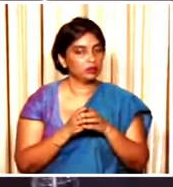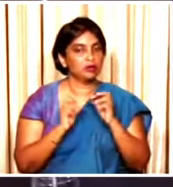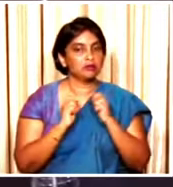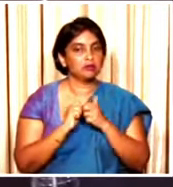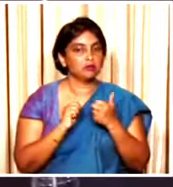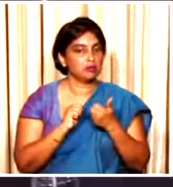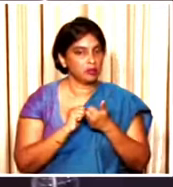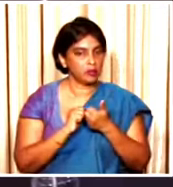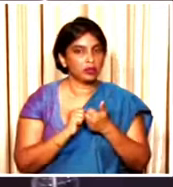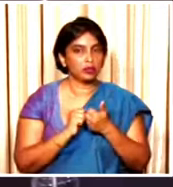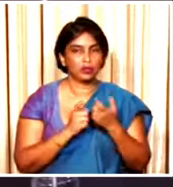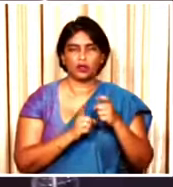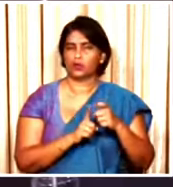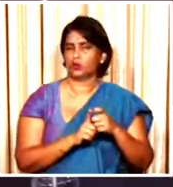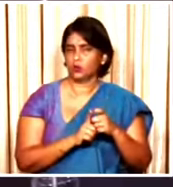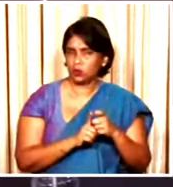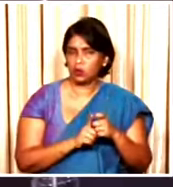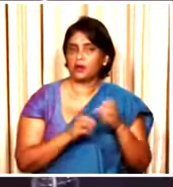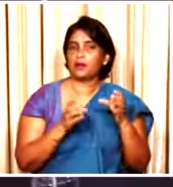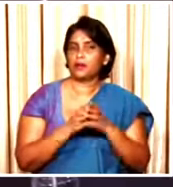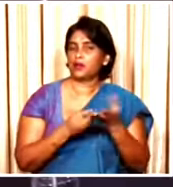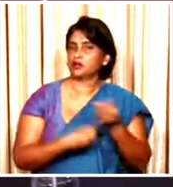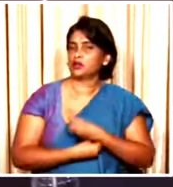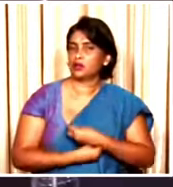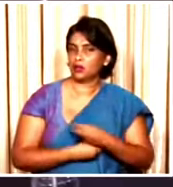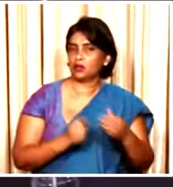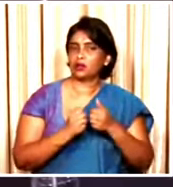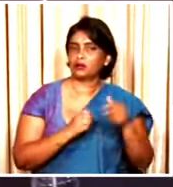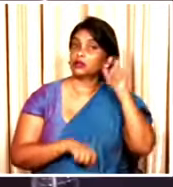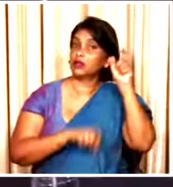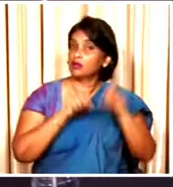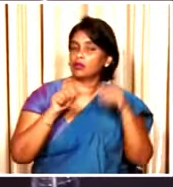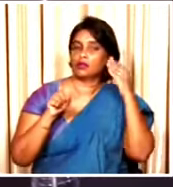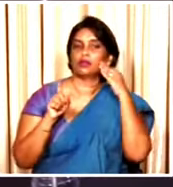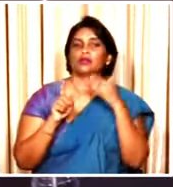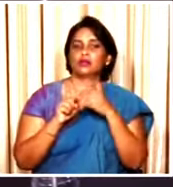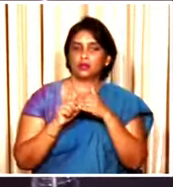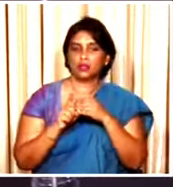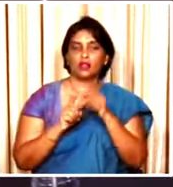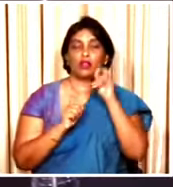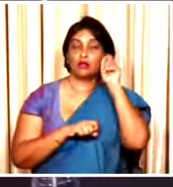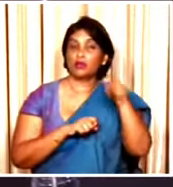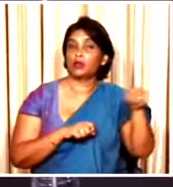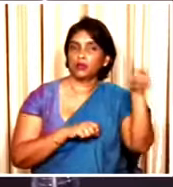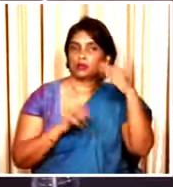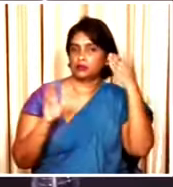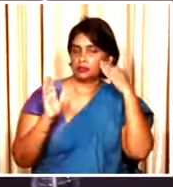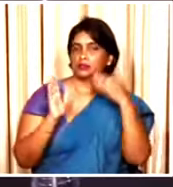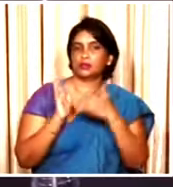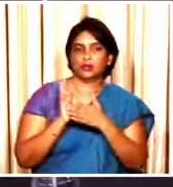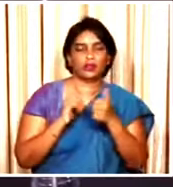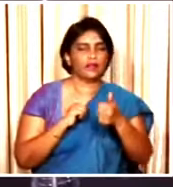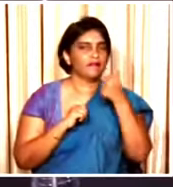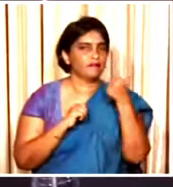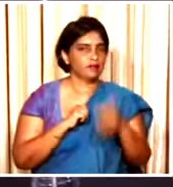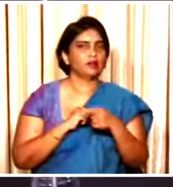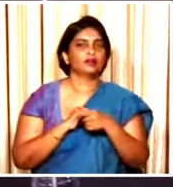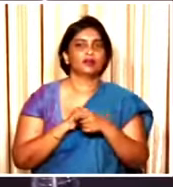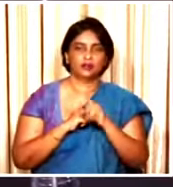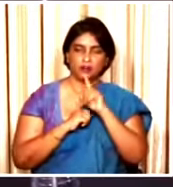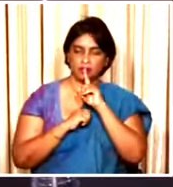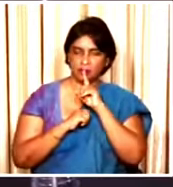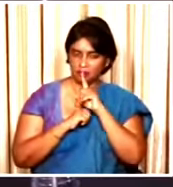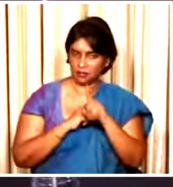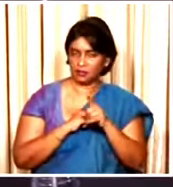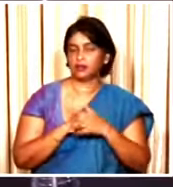ගැටුම මේක උග්‍ර කරලා මේ පක්ෂය විනාශ කරන්න හදන පිරිස් පිළිබඳව ජනතාවගේ අවධානය යොමු වීම ඉතාම අවශ්‍යයි කියන එක